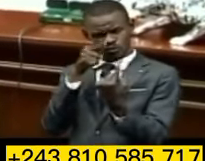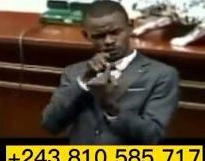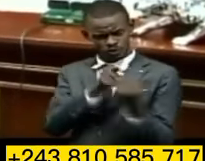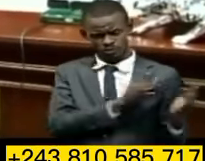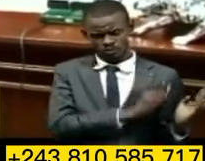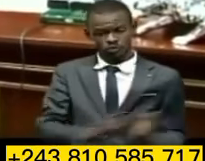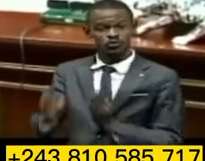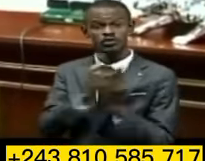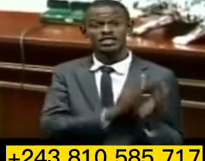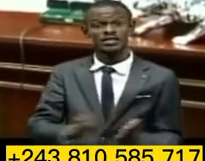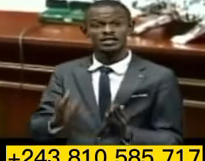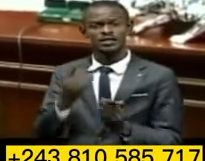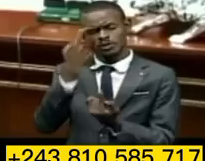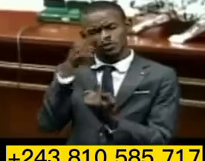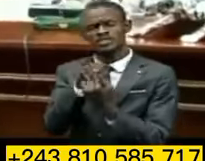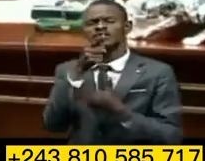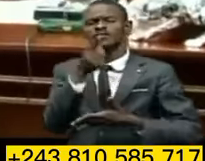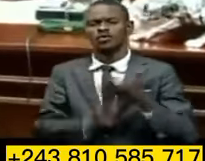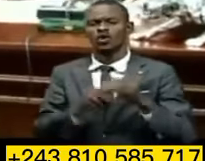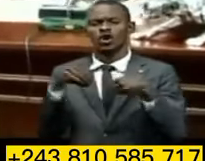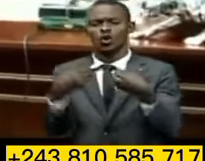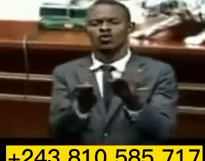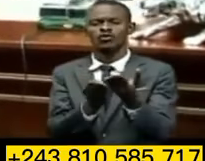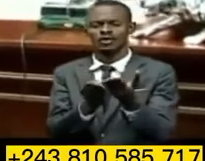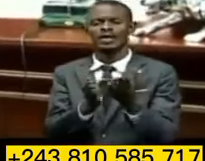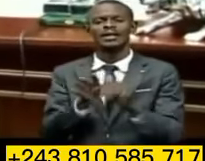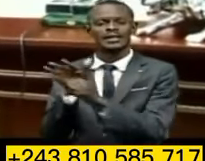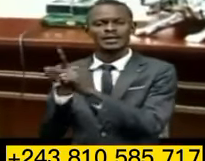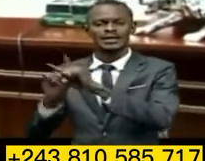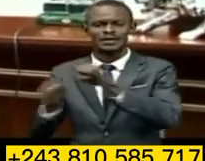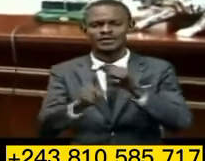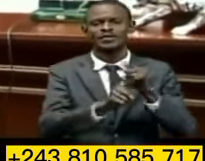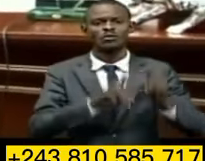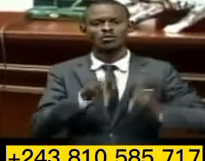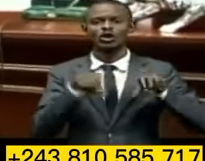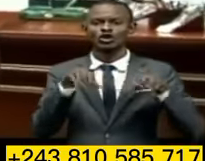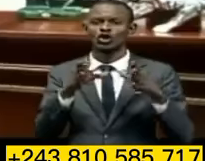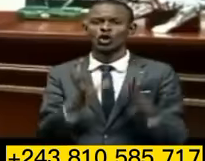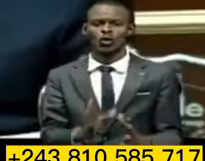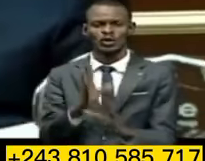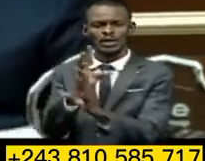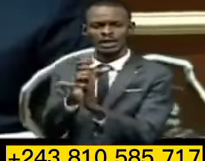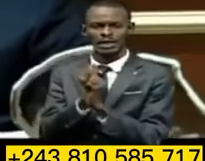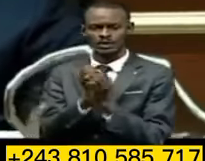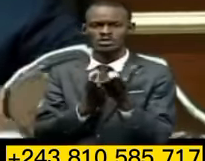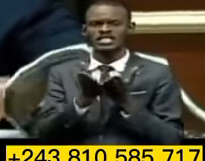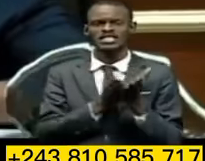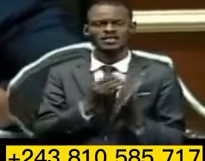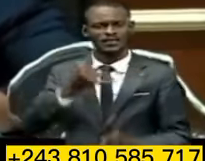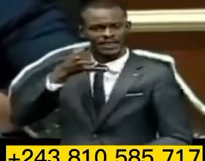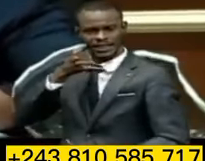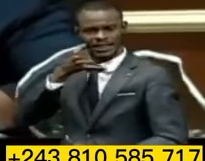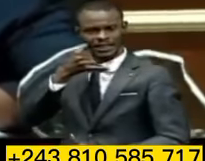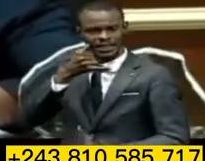est d'offrir à la majorité de la population congolaise l'accès à la téléphonie mobile à la faveur des actions multiformes